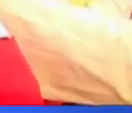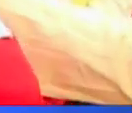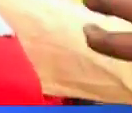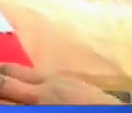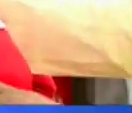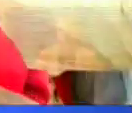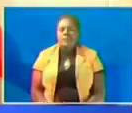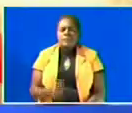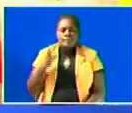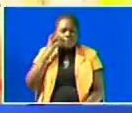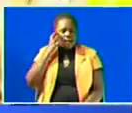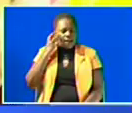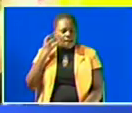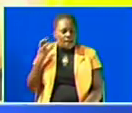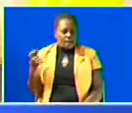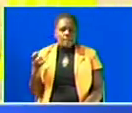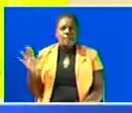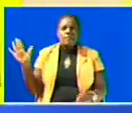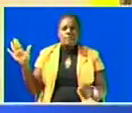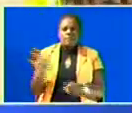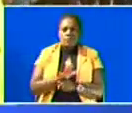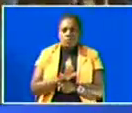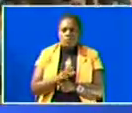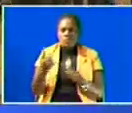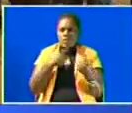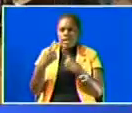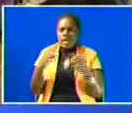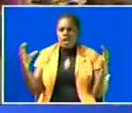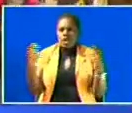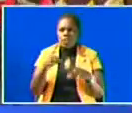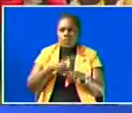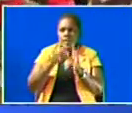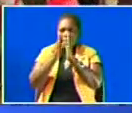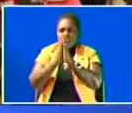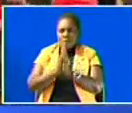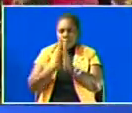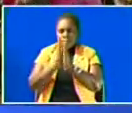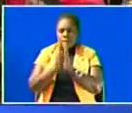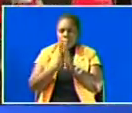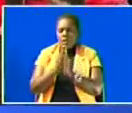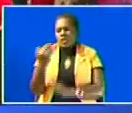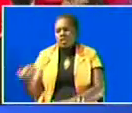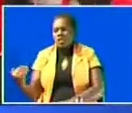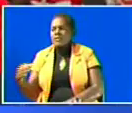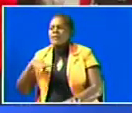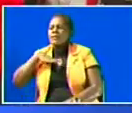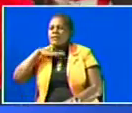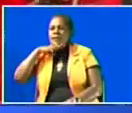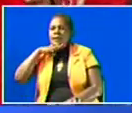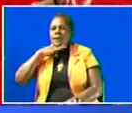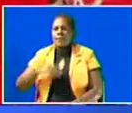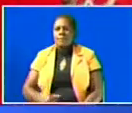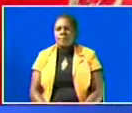Hali ya simanzi iliyogubika uwanja wa Telkom wakati wa ibada ya wafu ya wanafunzi waliopoteza maisha yao.